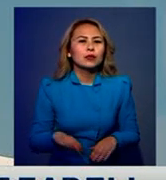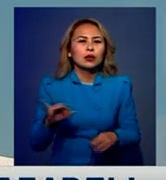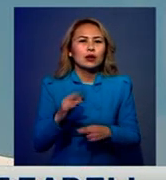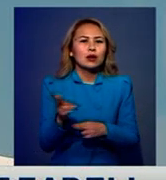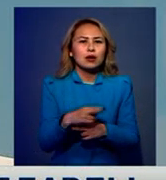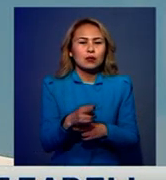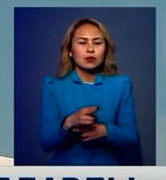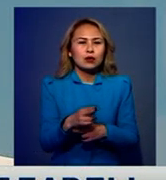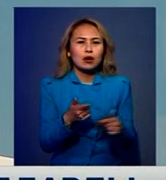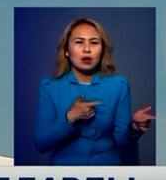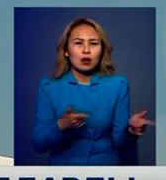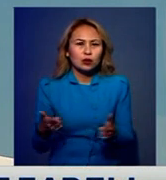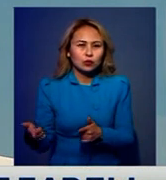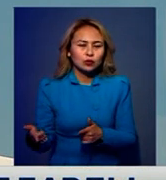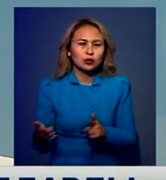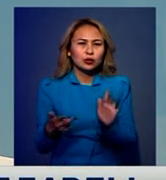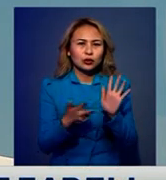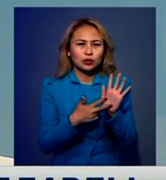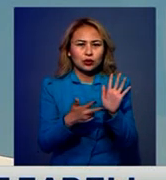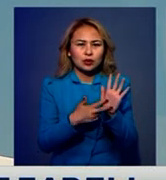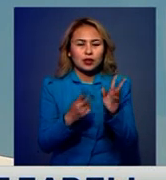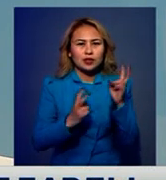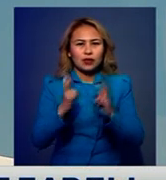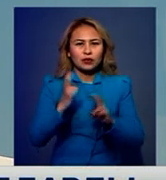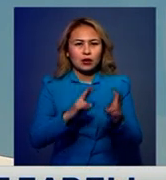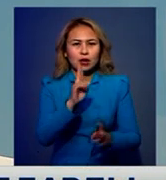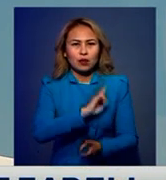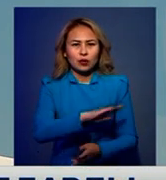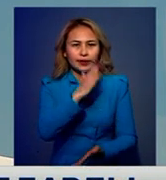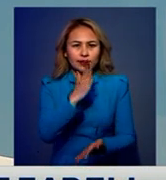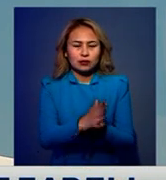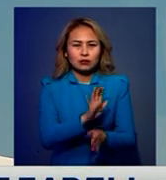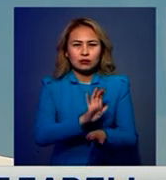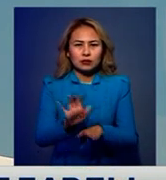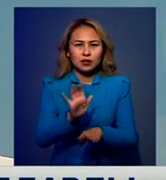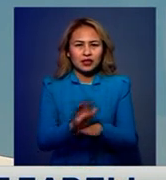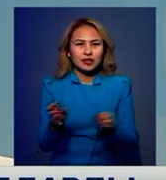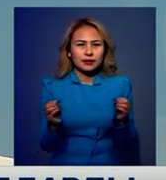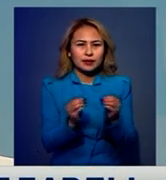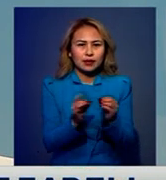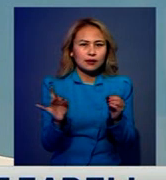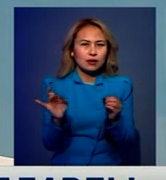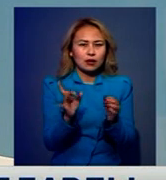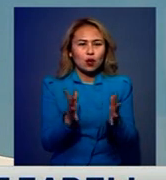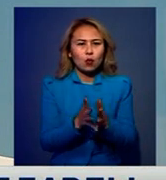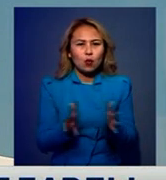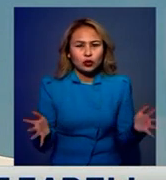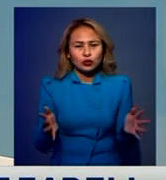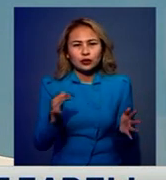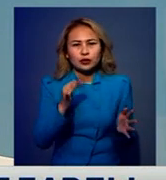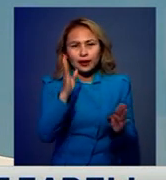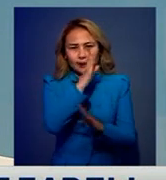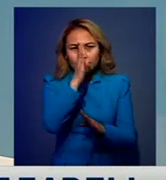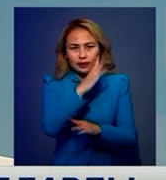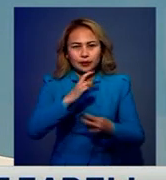балық өнімдерін дайындайтын 8 зауыт жұмыс істеп тұр. Балық экспорты 10 есе өсті. Экологиялық